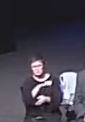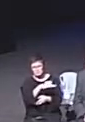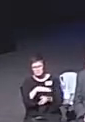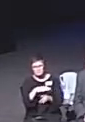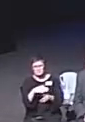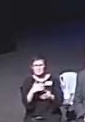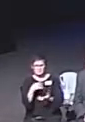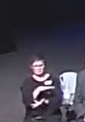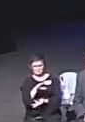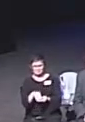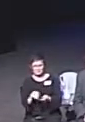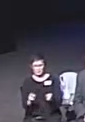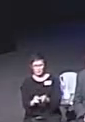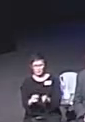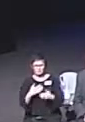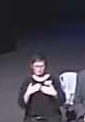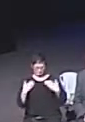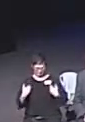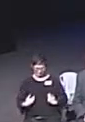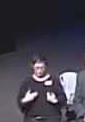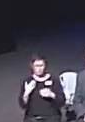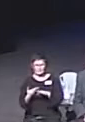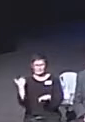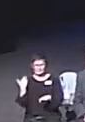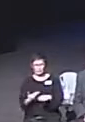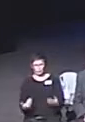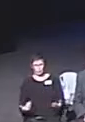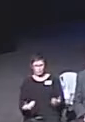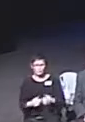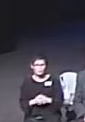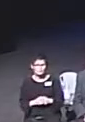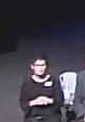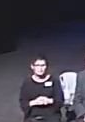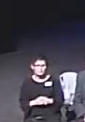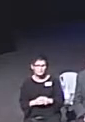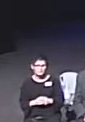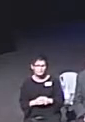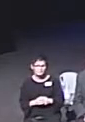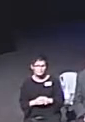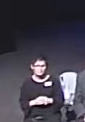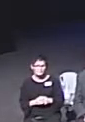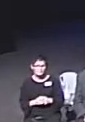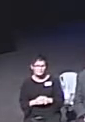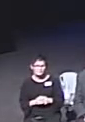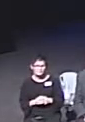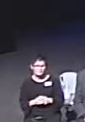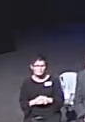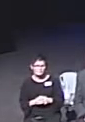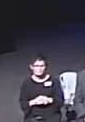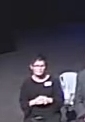on lyhykäisyydessä nyt tämä minun menneisyys ja nykyisyys. Ja tästä